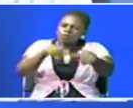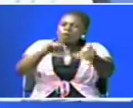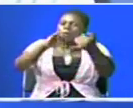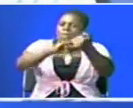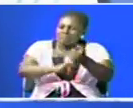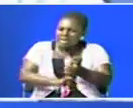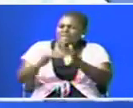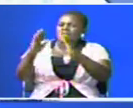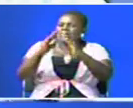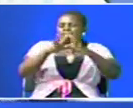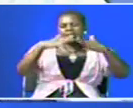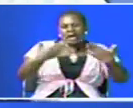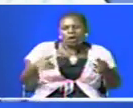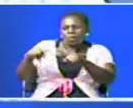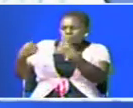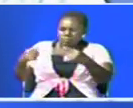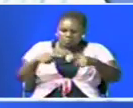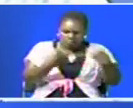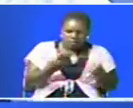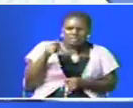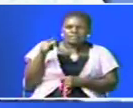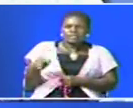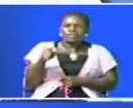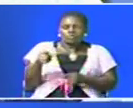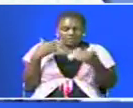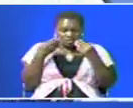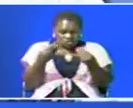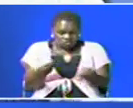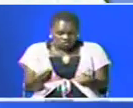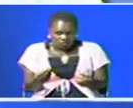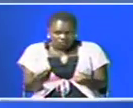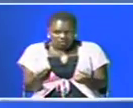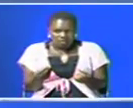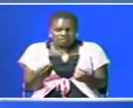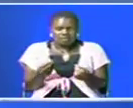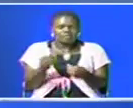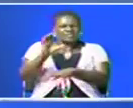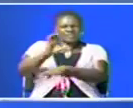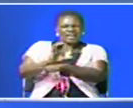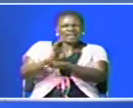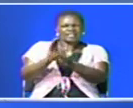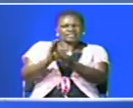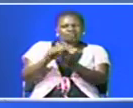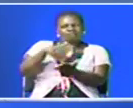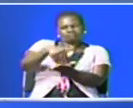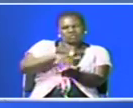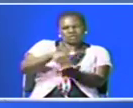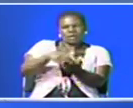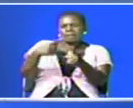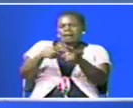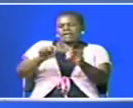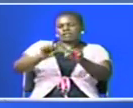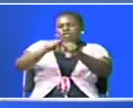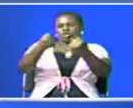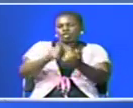mitaani. Migogoro kama hii ndio itakuwa itamalizika. Kwa hivyo anasema kuwa dini kidogo imelegea. Dini imelegea. Lakini mtandaoni